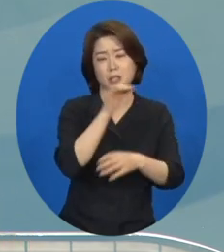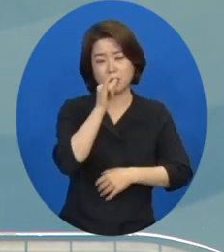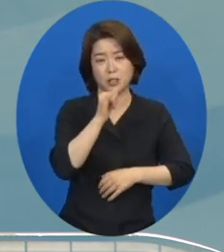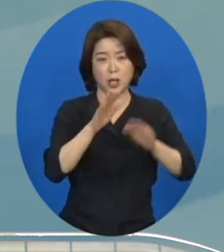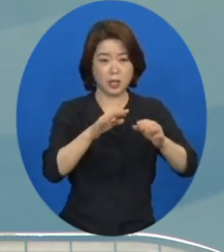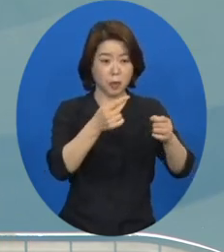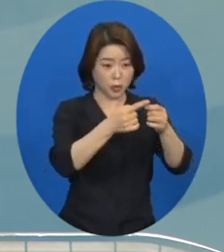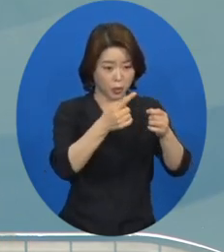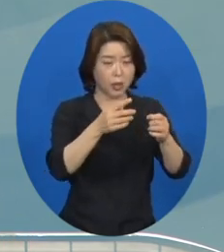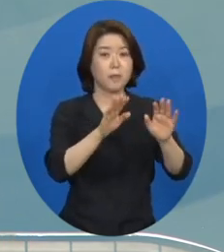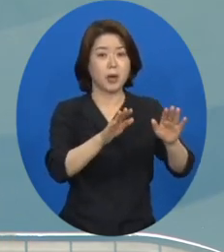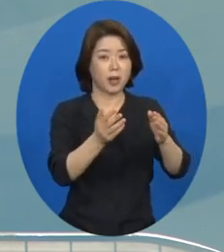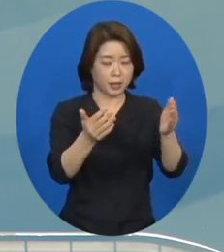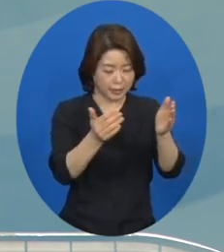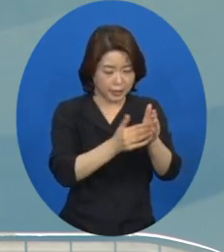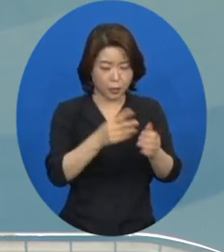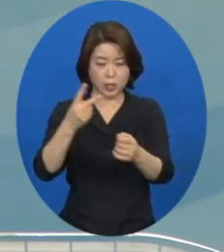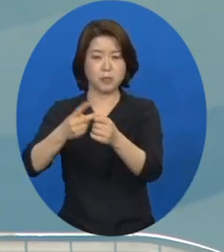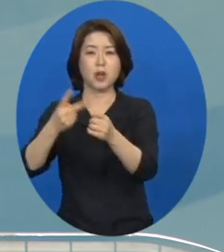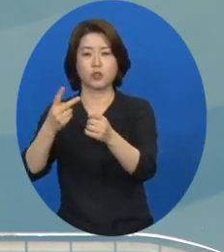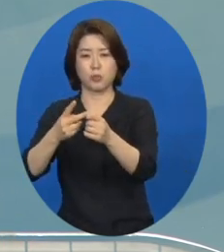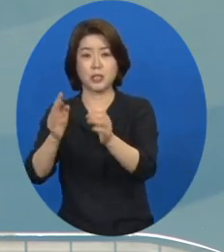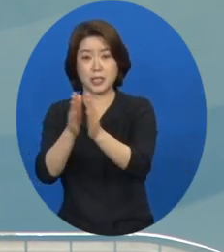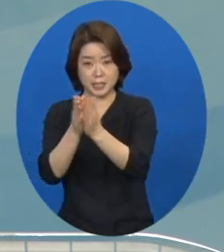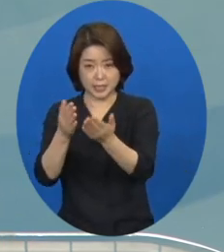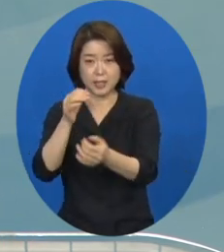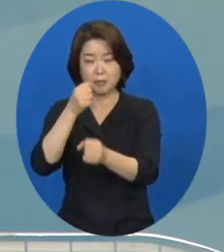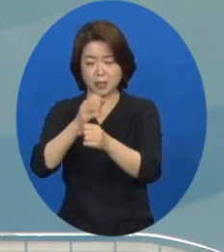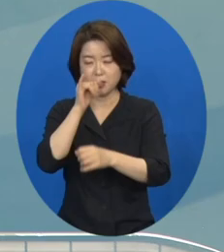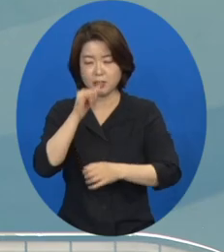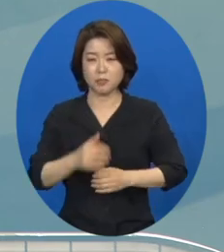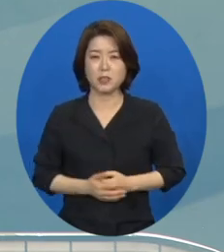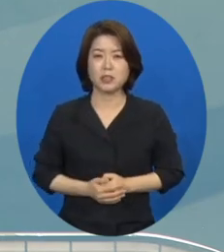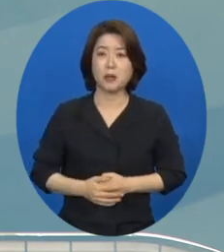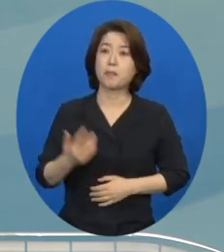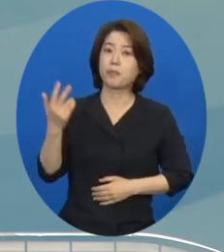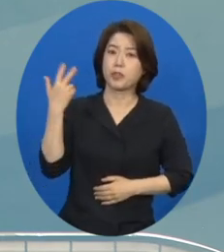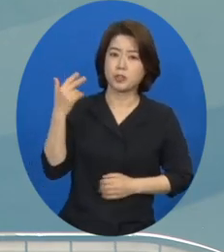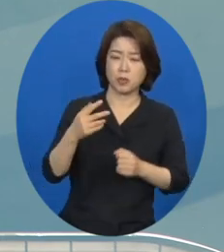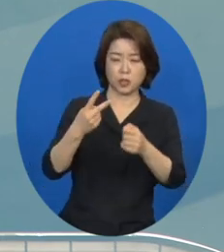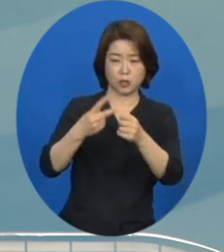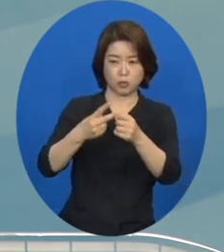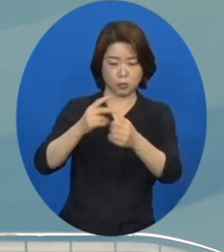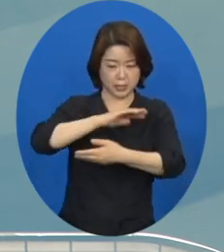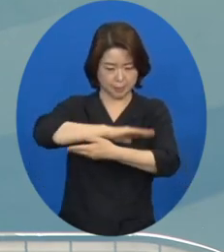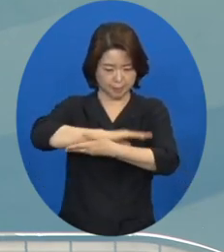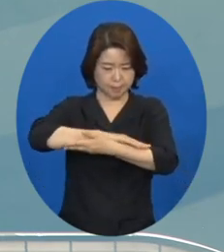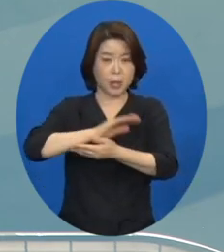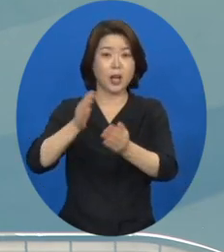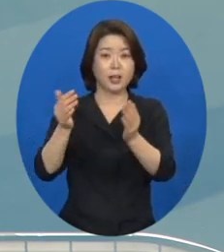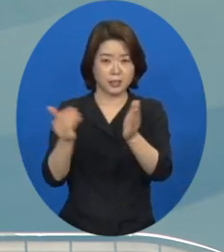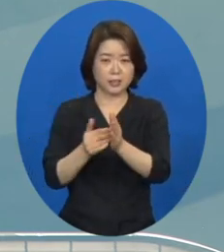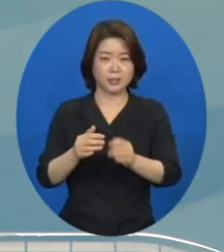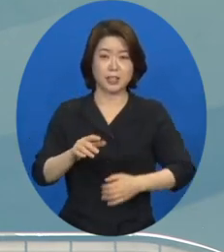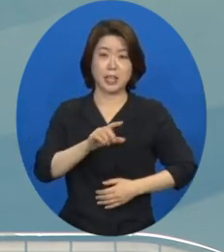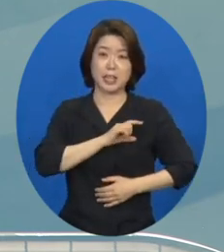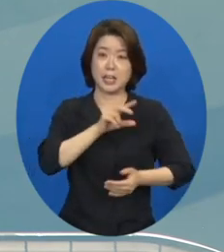번째 설교집을 내게 됐어요. 지난 주간에 두 번째 설교집이 출간이 됐는데